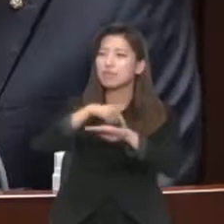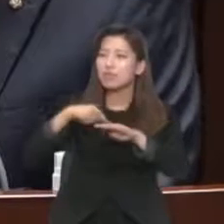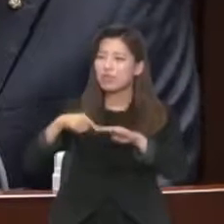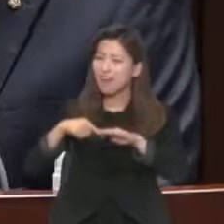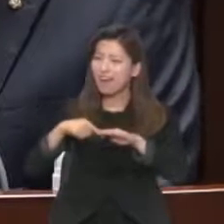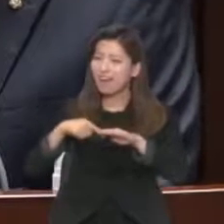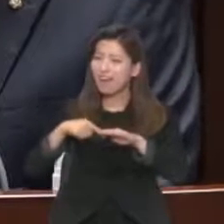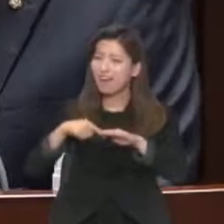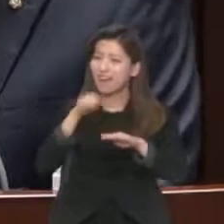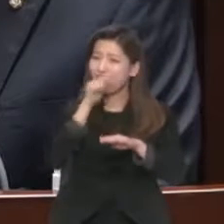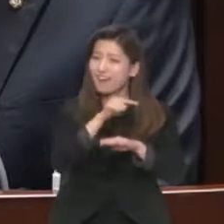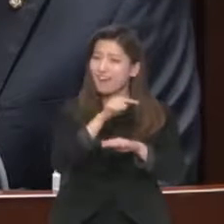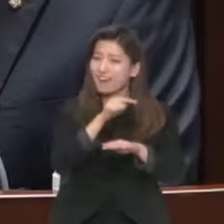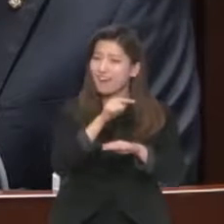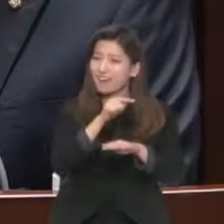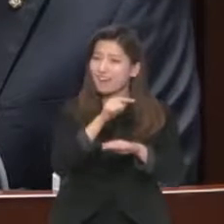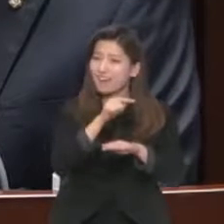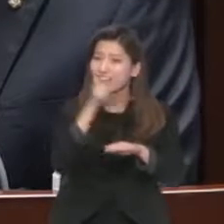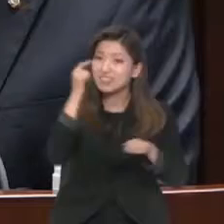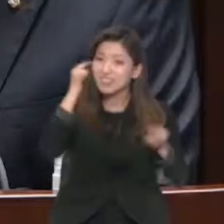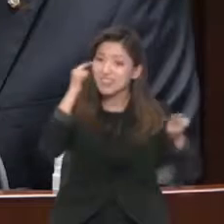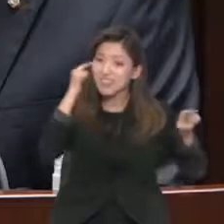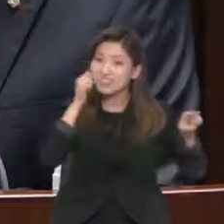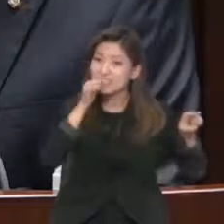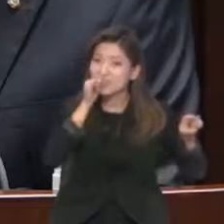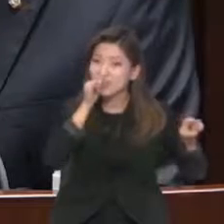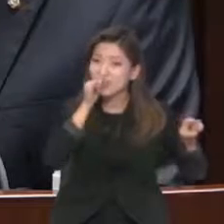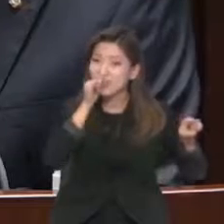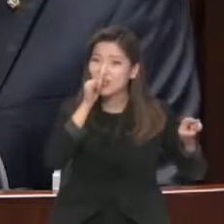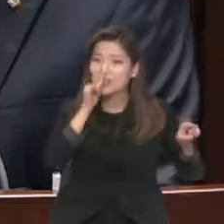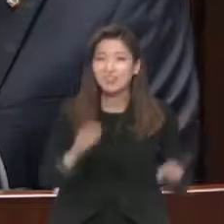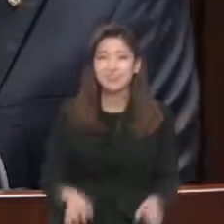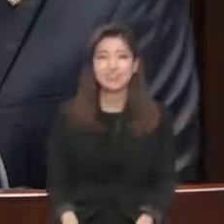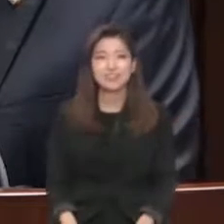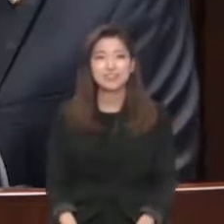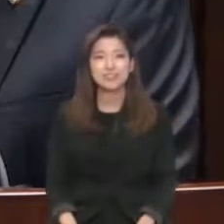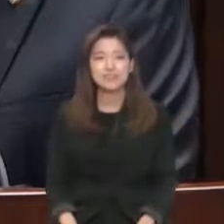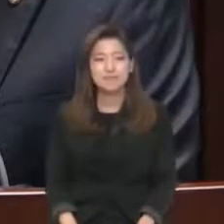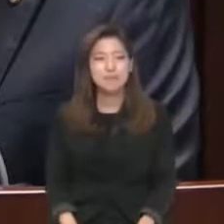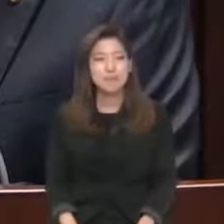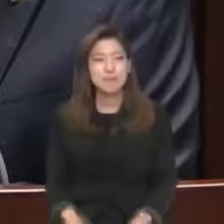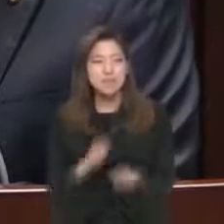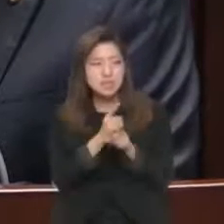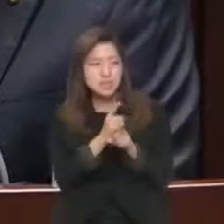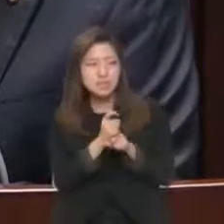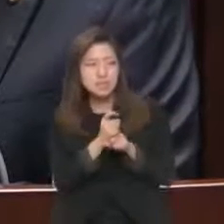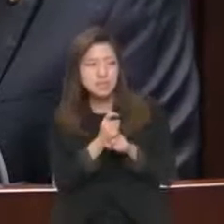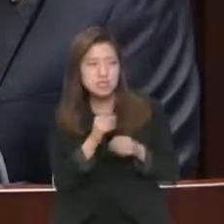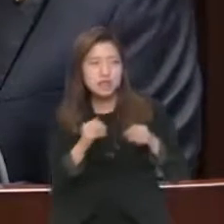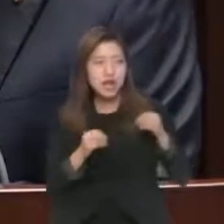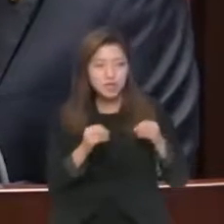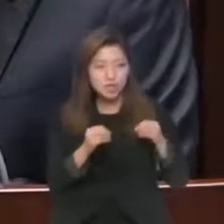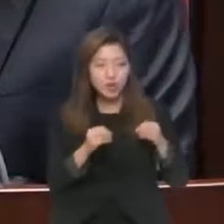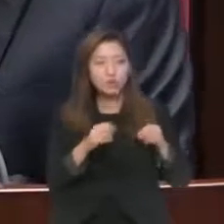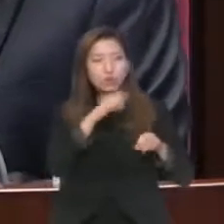네, 민족으로 보는 것과 또 대결 경쟁하는 상대로 보는 것과 이렇게 같이 있다고